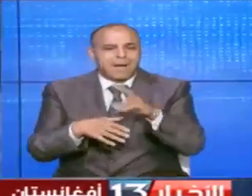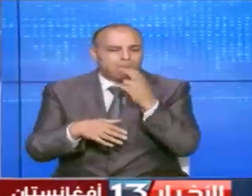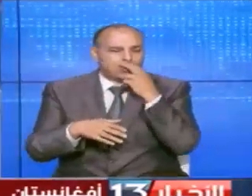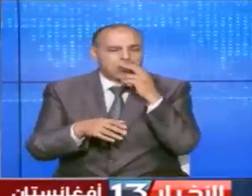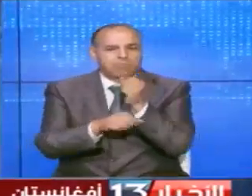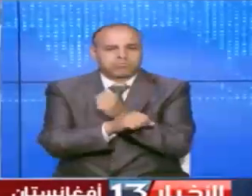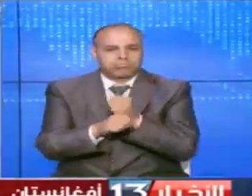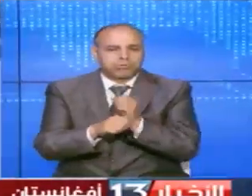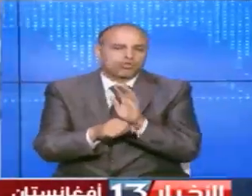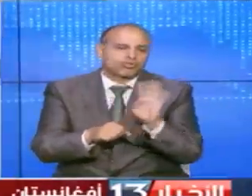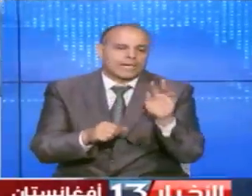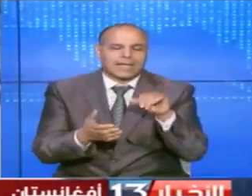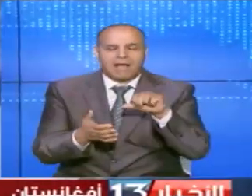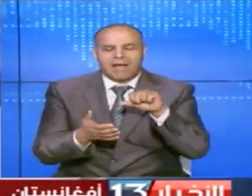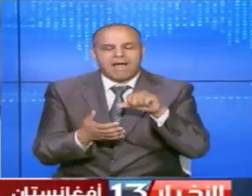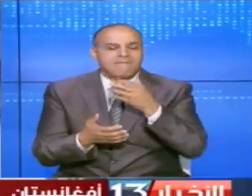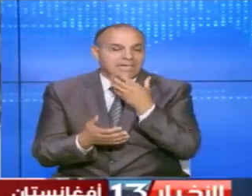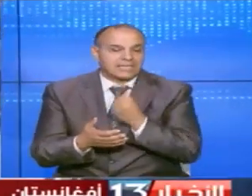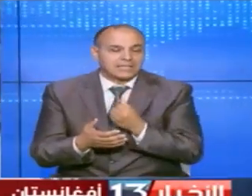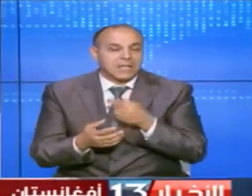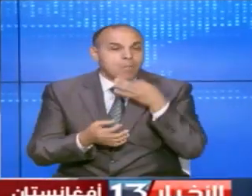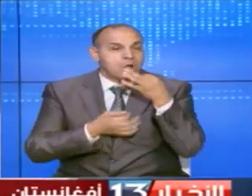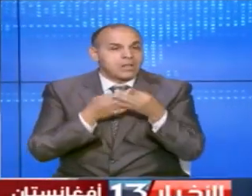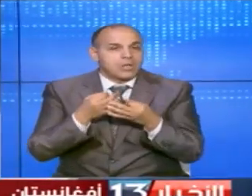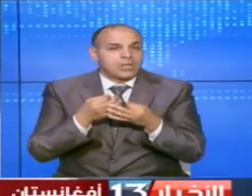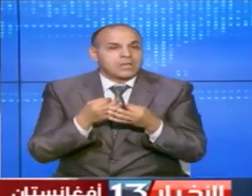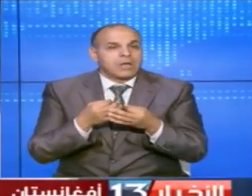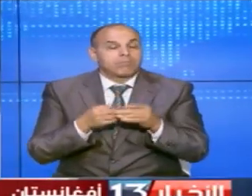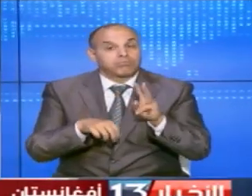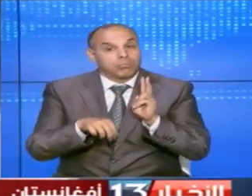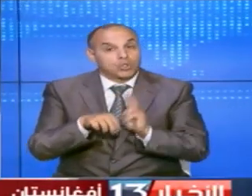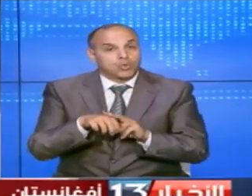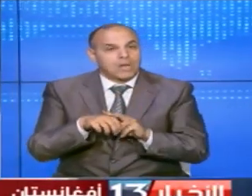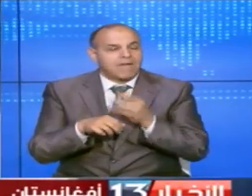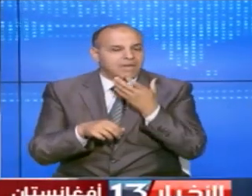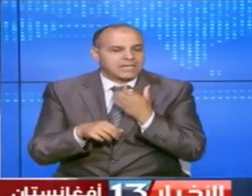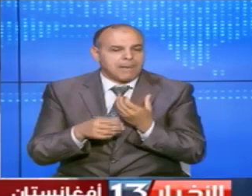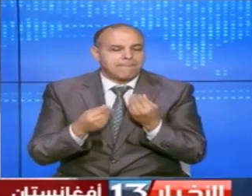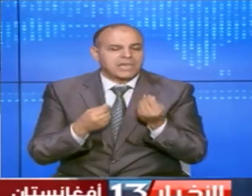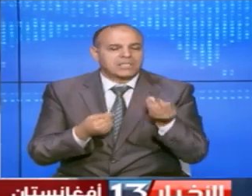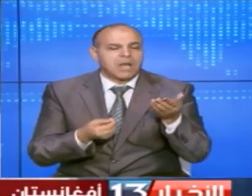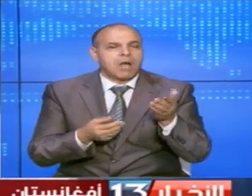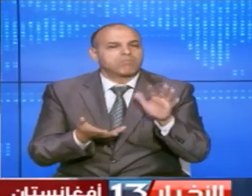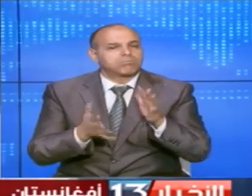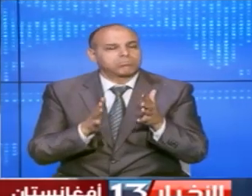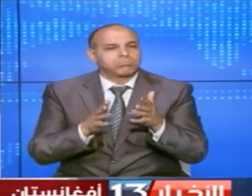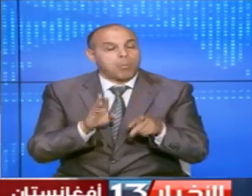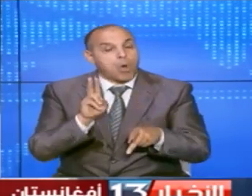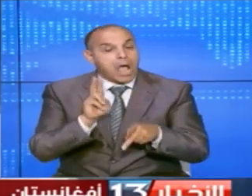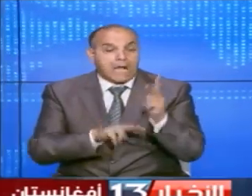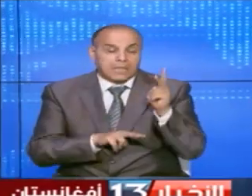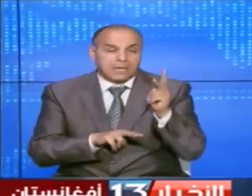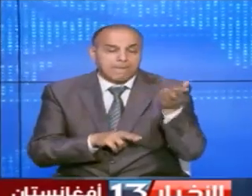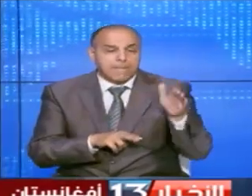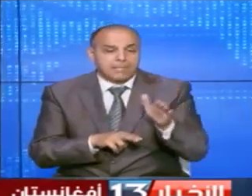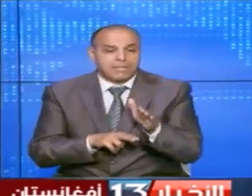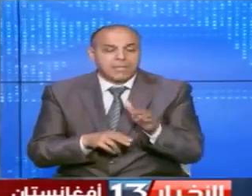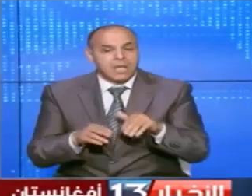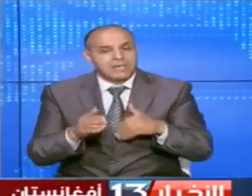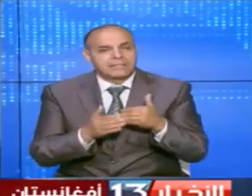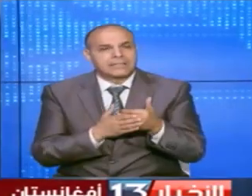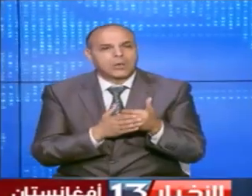شرق البلاد واوضح المتحدث باسم حاكم الاقليم ان عدد الضحايا مرشحه للارتفاع مع تواصل